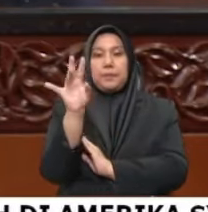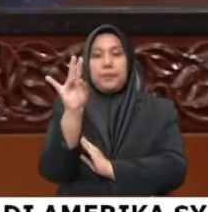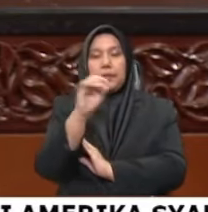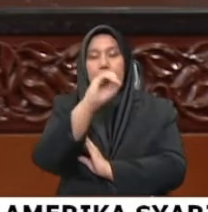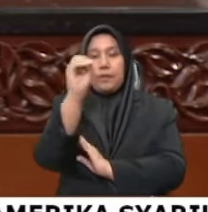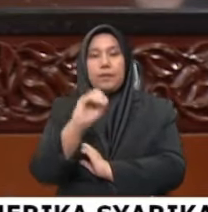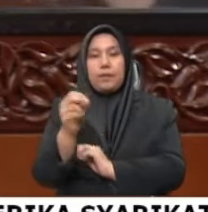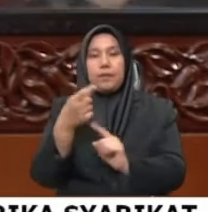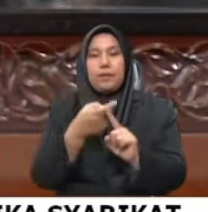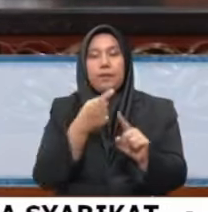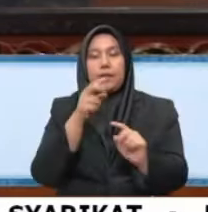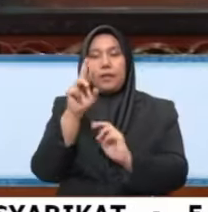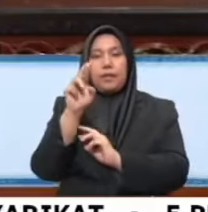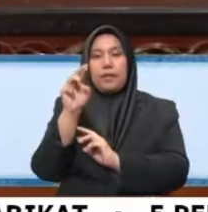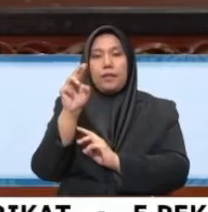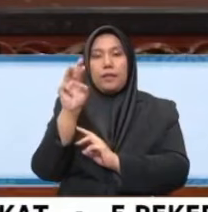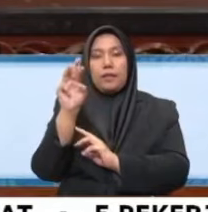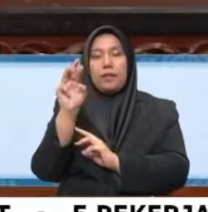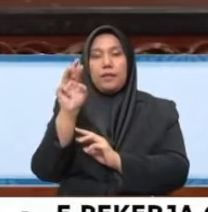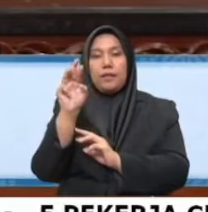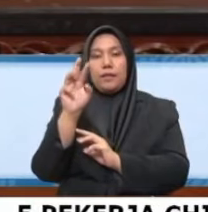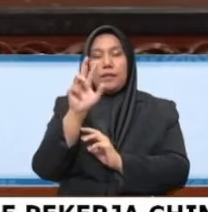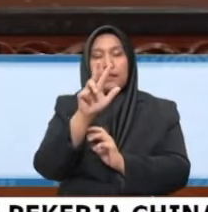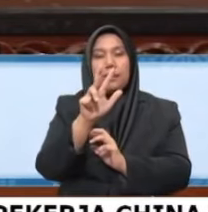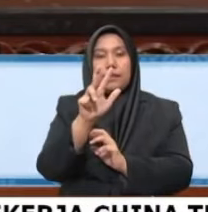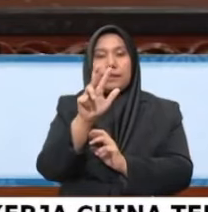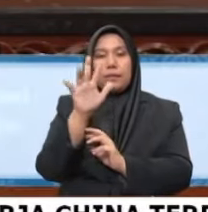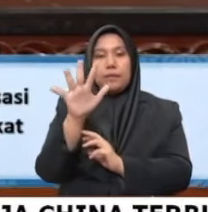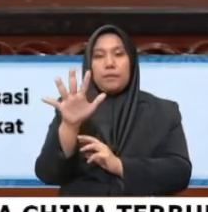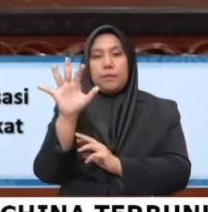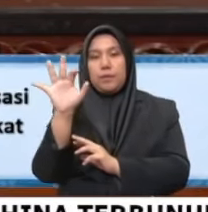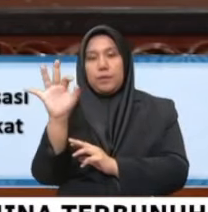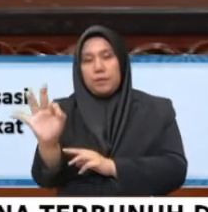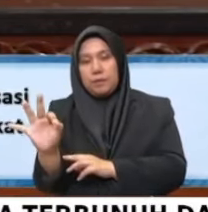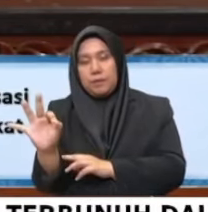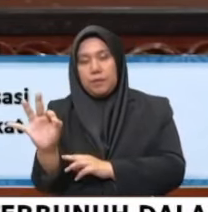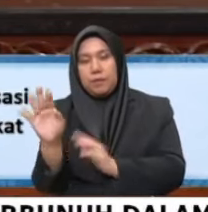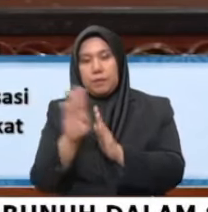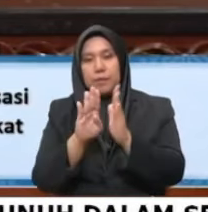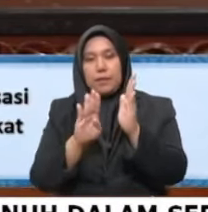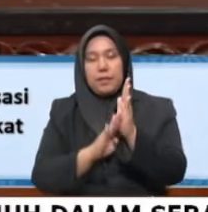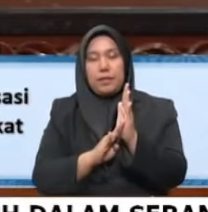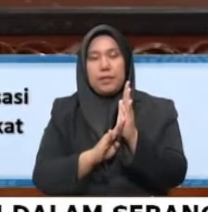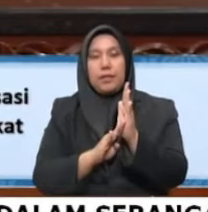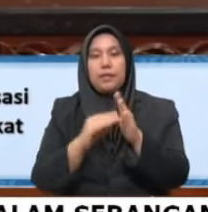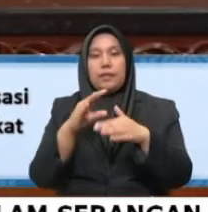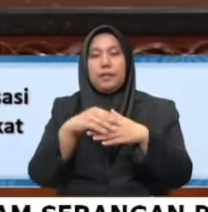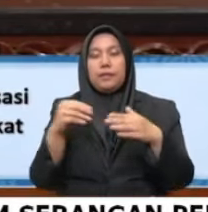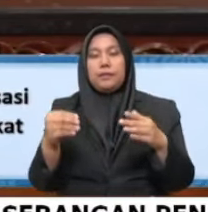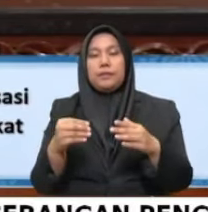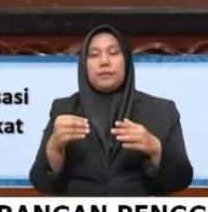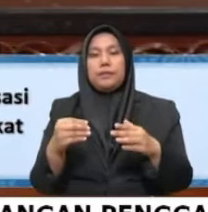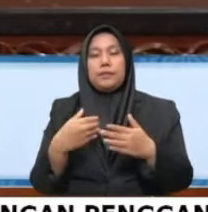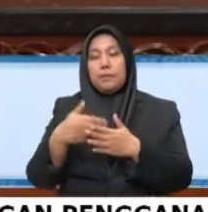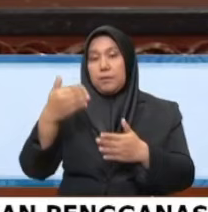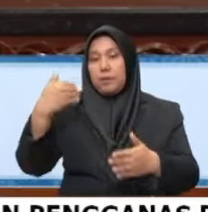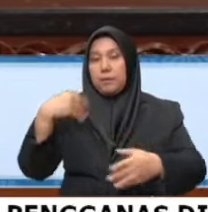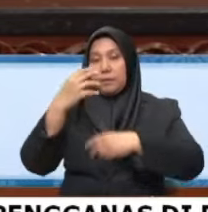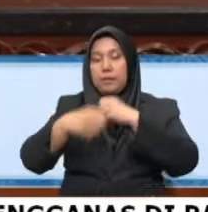daripada RM 359 bilion pada tahun sebelum